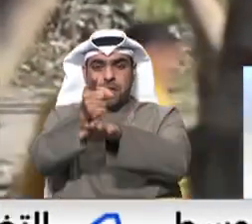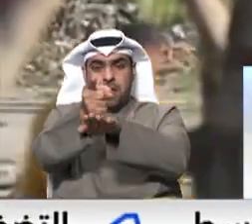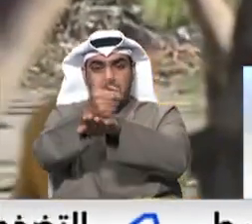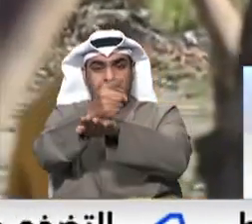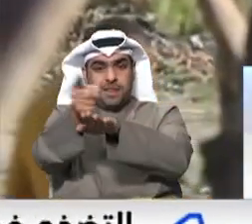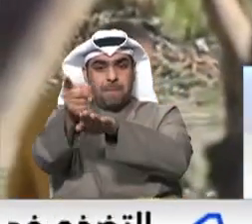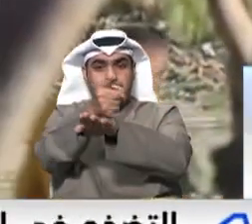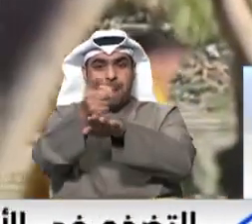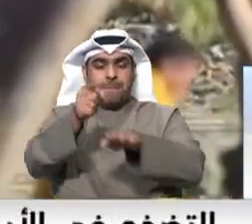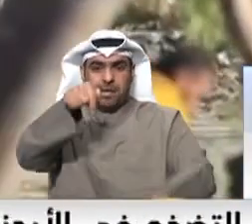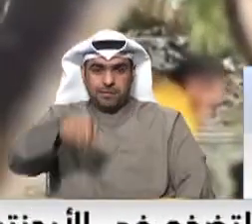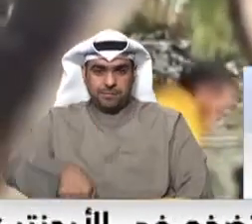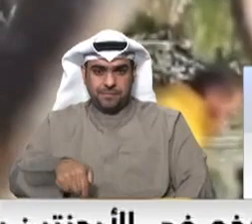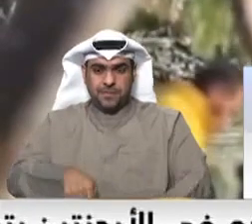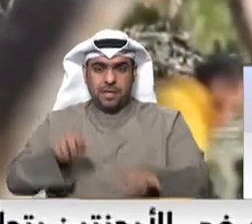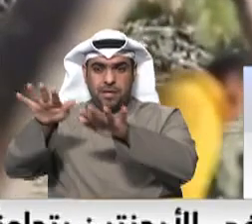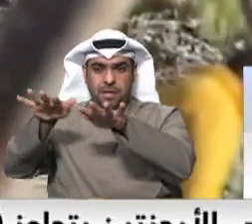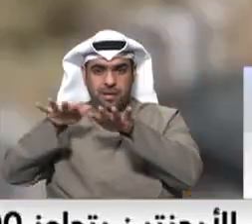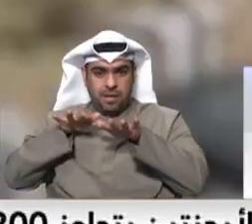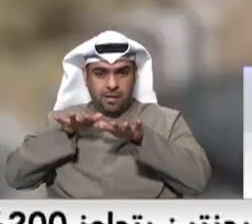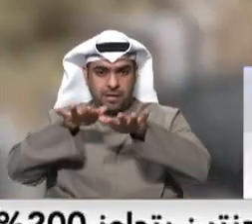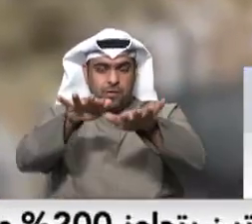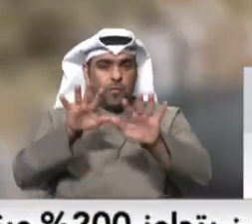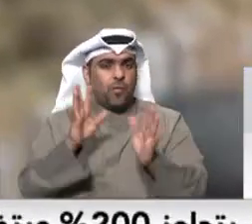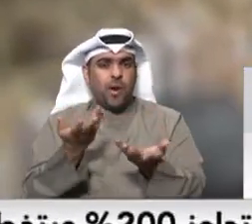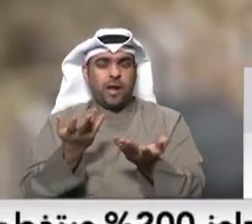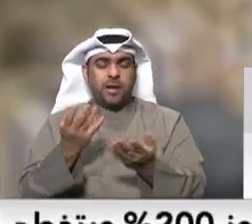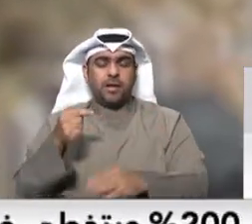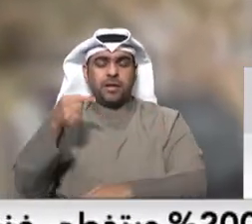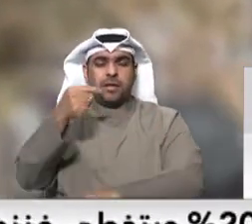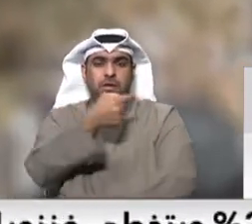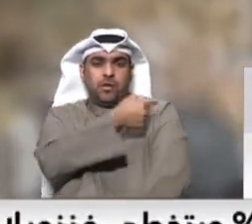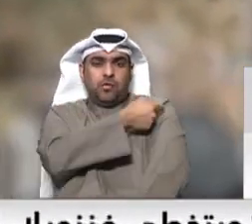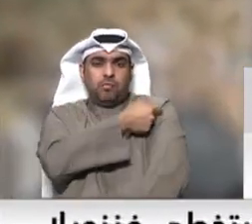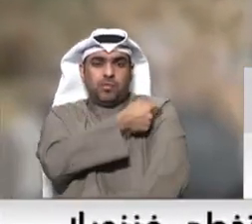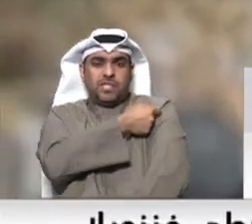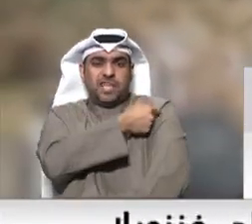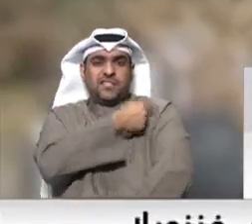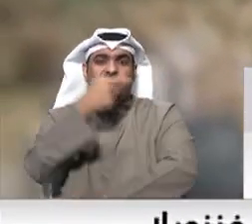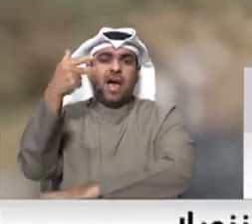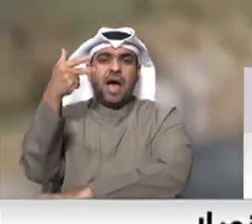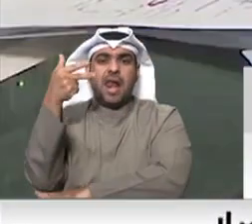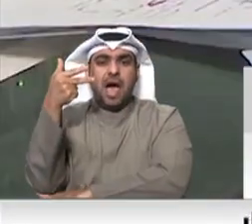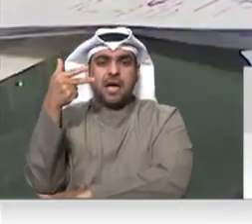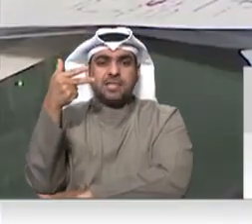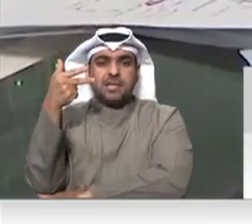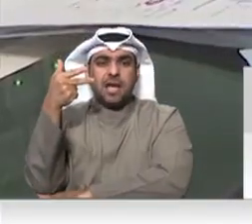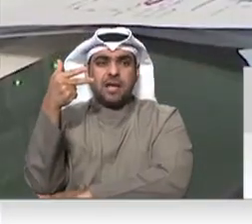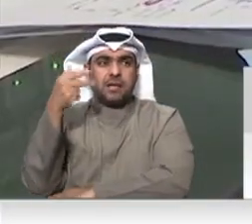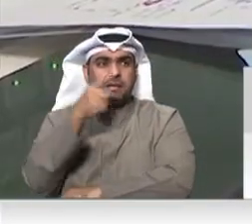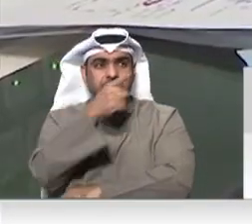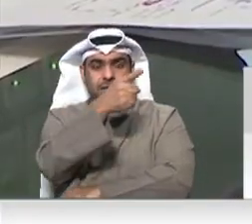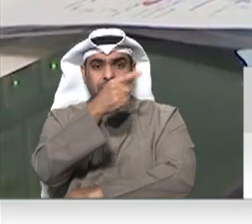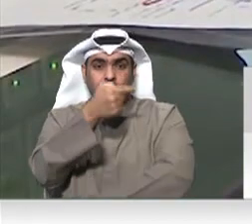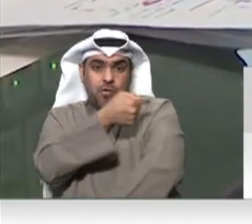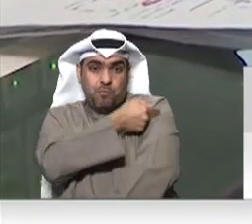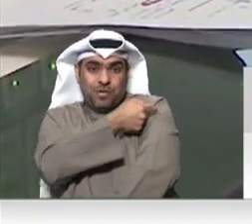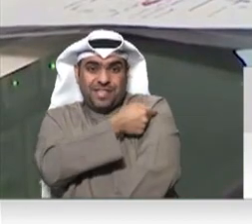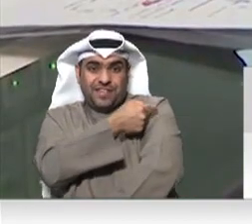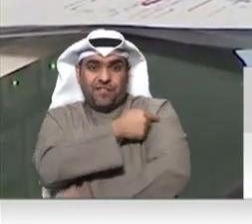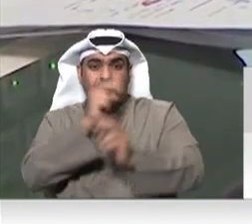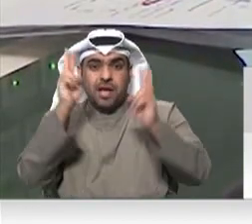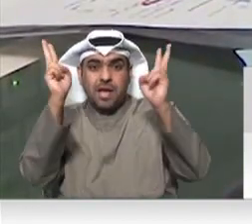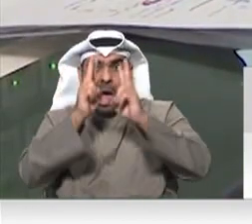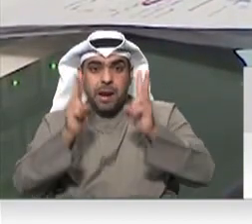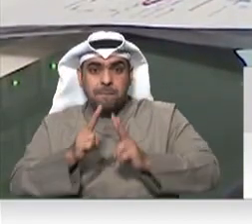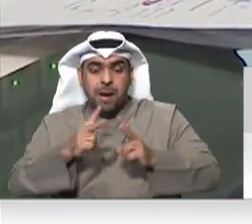قرب مشفى شهداء الأقصى بدير البلح وسط انقطاع التيار الكهربائي عن المشفى، وأحذرت الصحة من